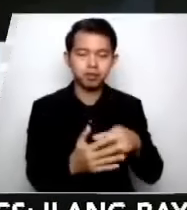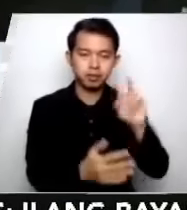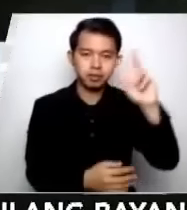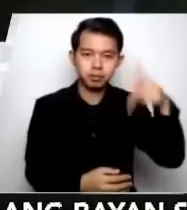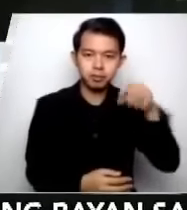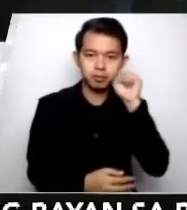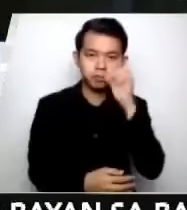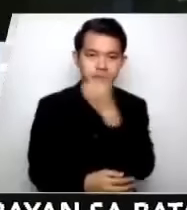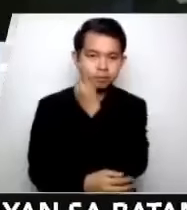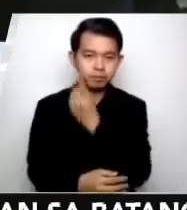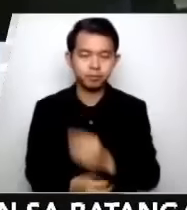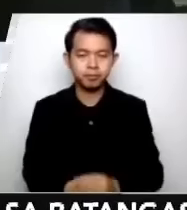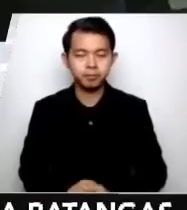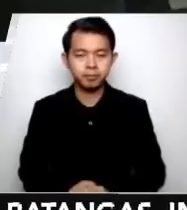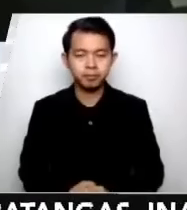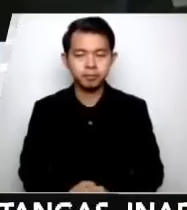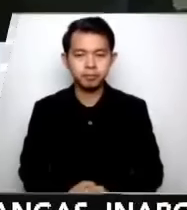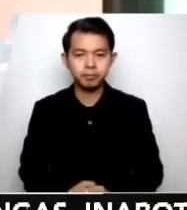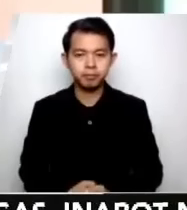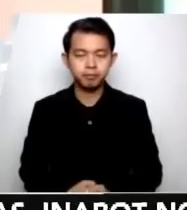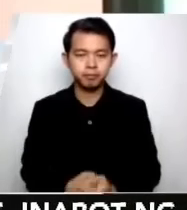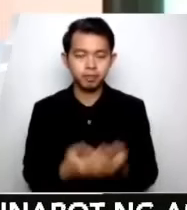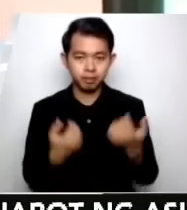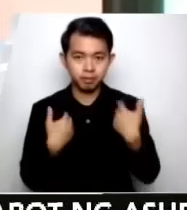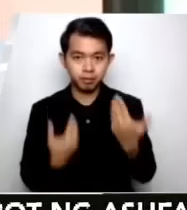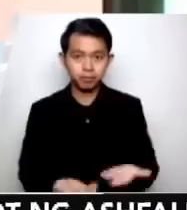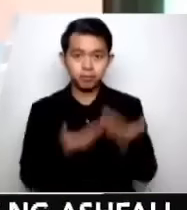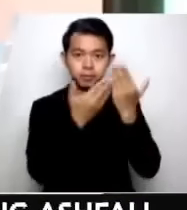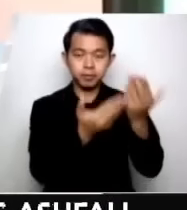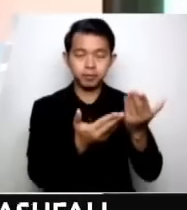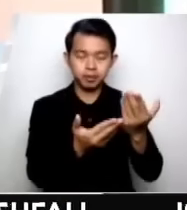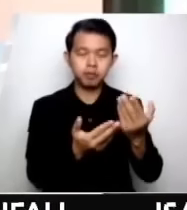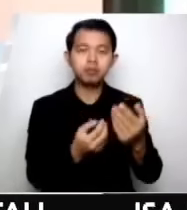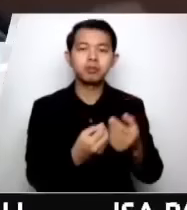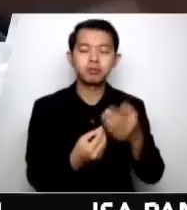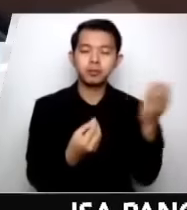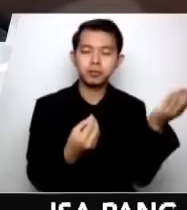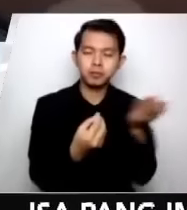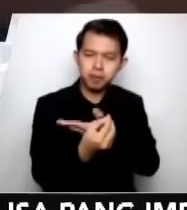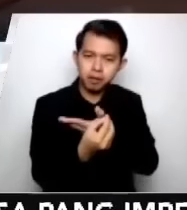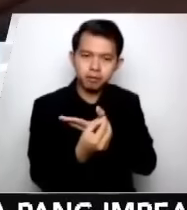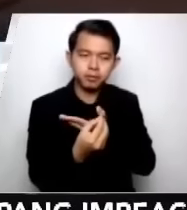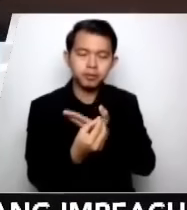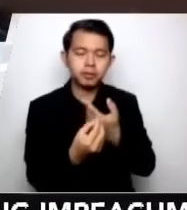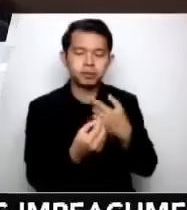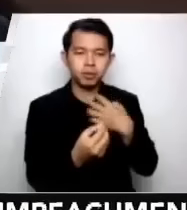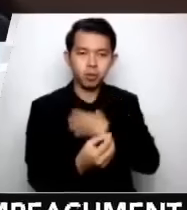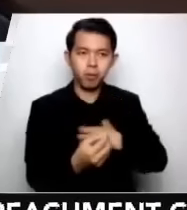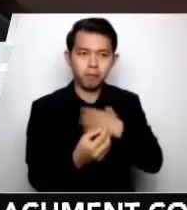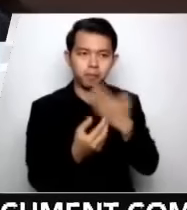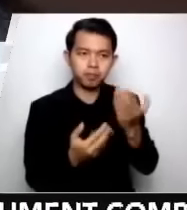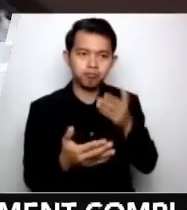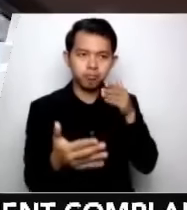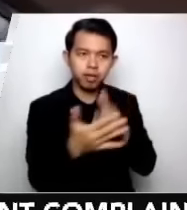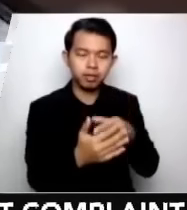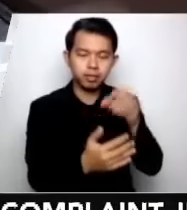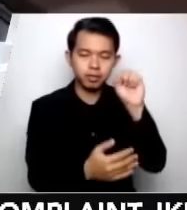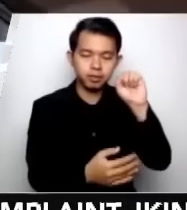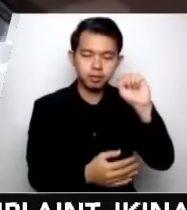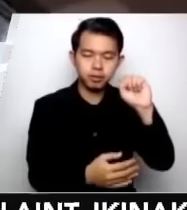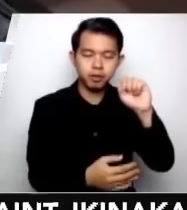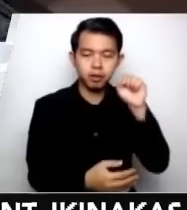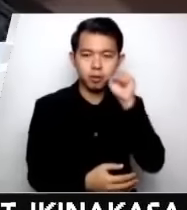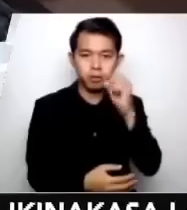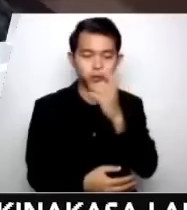Isang araw matapos ihain ang impeachment complaint laban kay Vice President Sara Duterte, isa pang reklamo ang nahatakdang ihain ng nasa